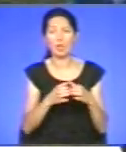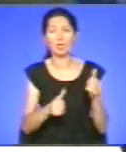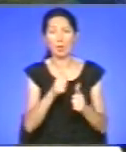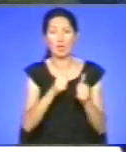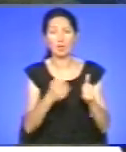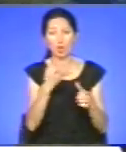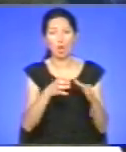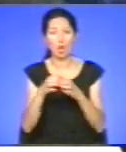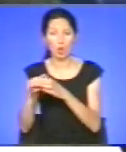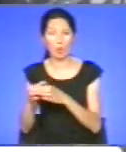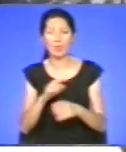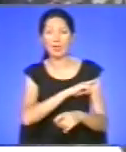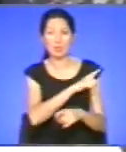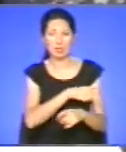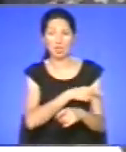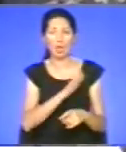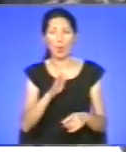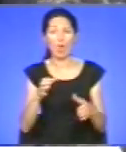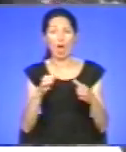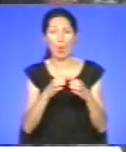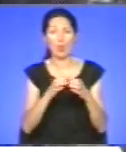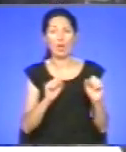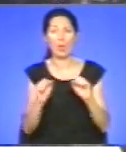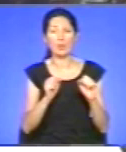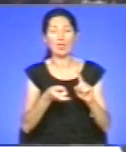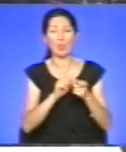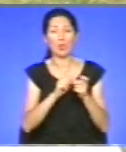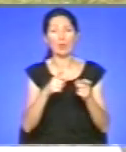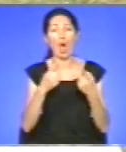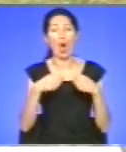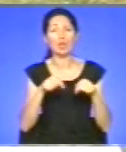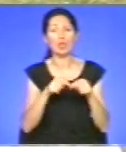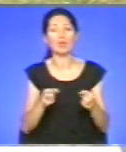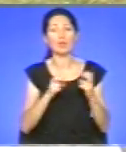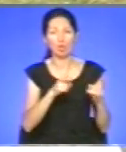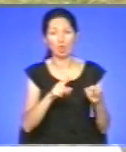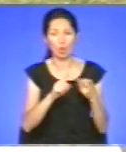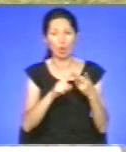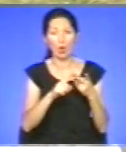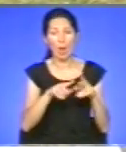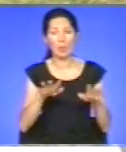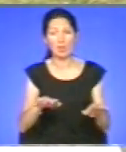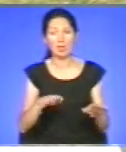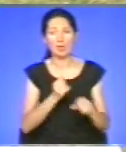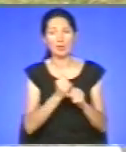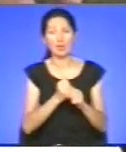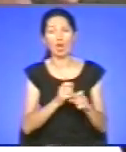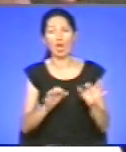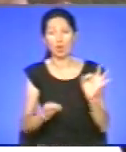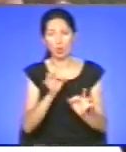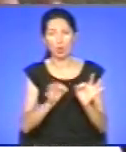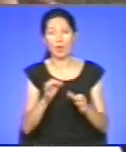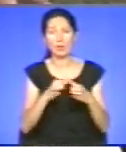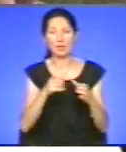Найсильнішою виявилась команда управління боротьби з організованою злочинністю. На другій переможній сходинці опинились працівники судової міліції «Грифон».